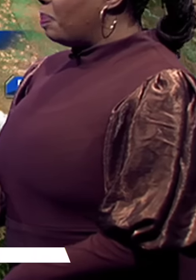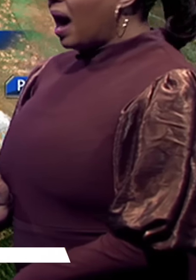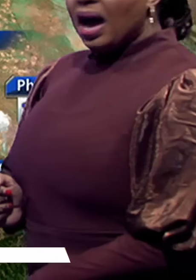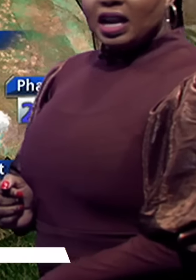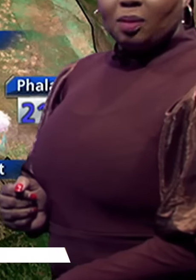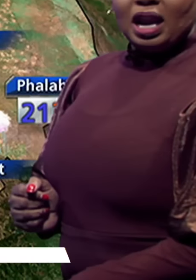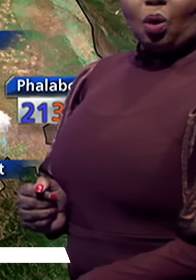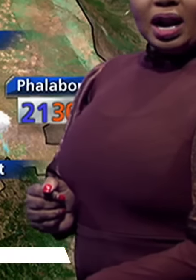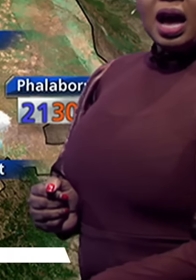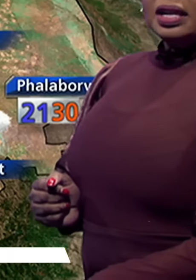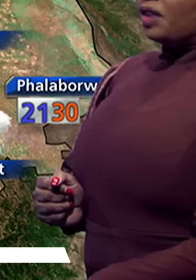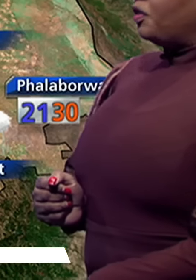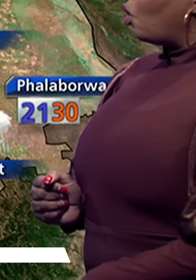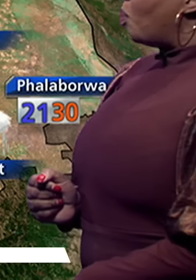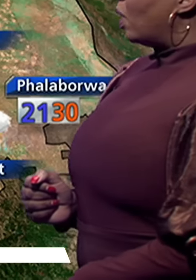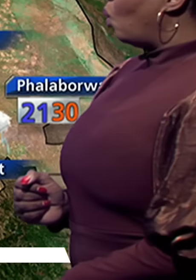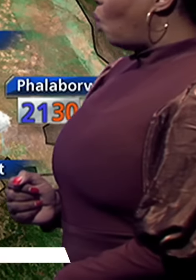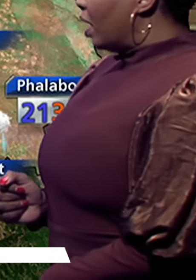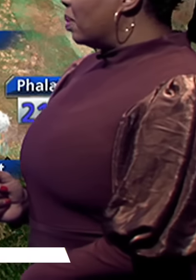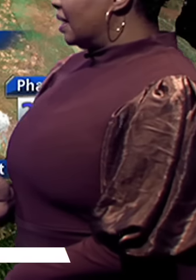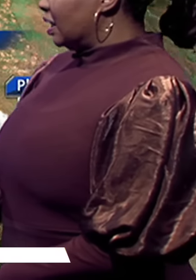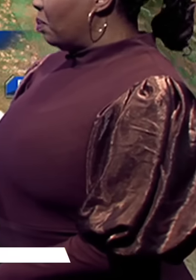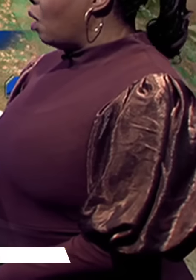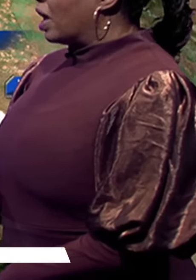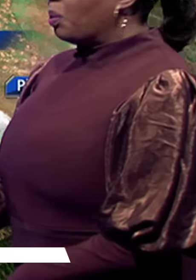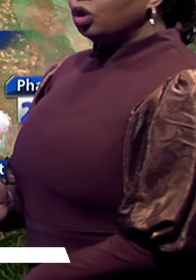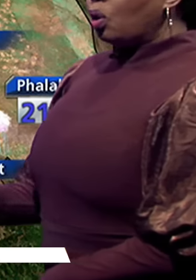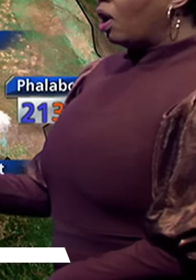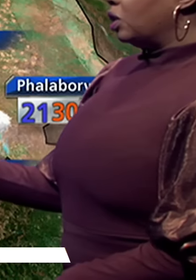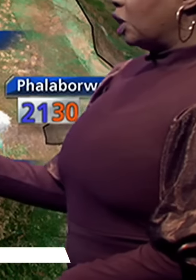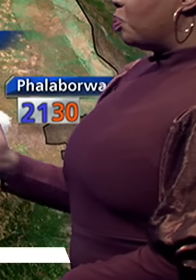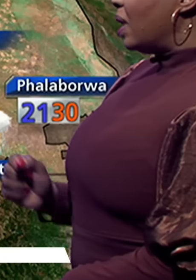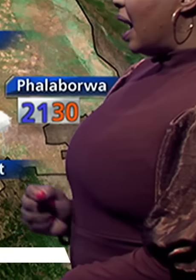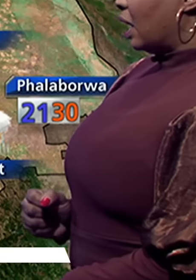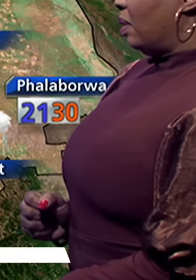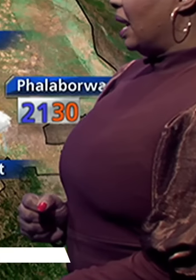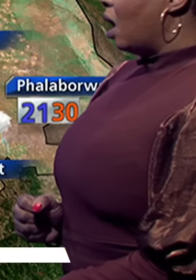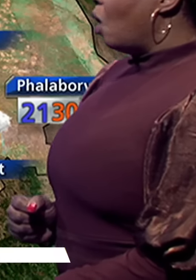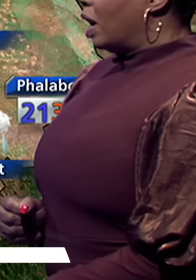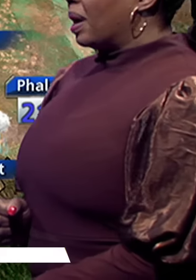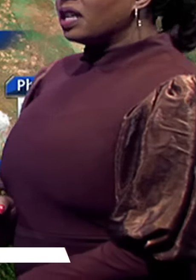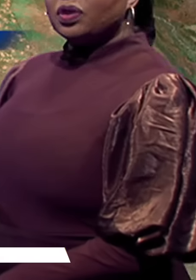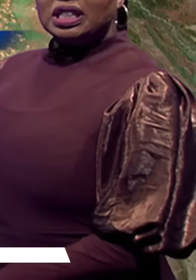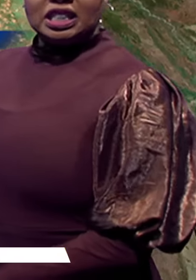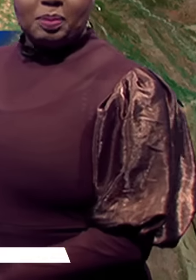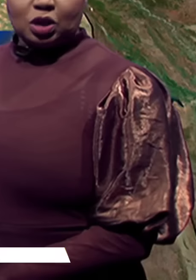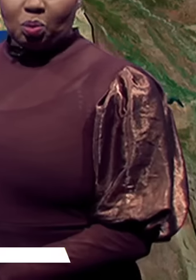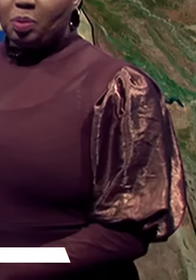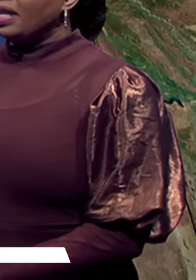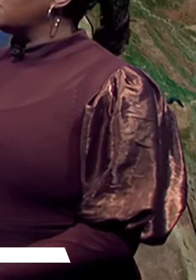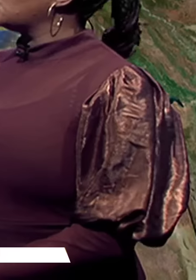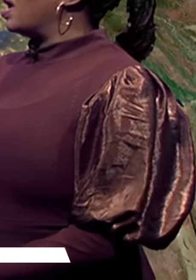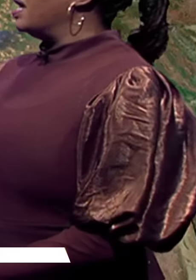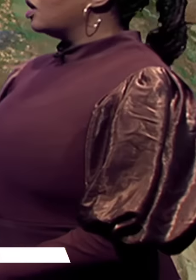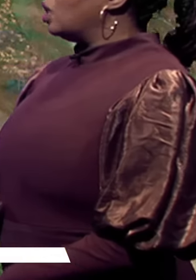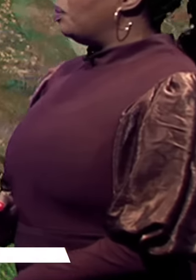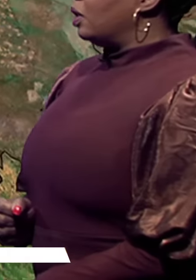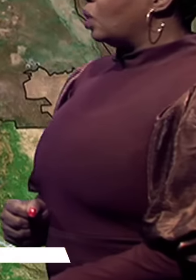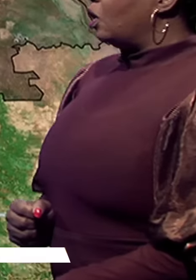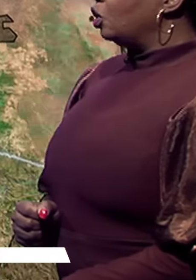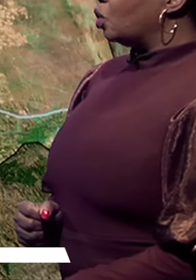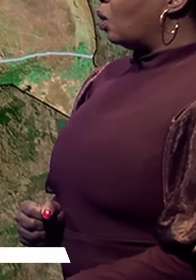gona Diphagane re lebelela gona Tafelkopa le go gona Motetema go tlabe go ntše kgonagalo tša dipula re lebelela gona Bakersford ka tše 28